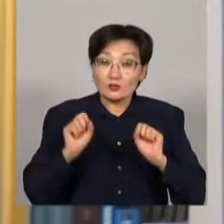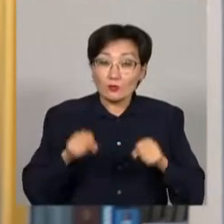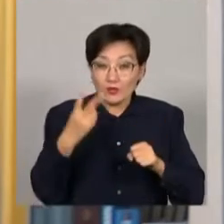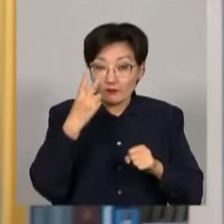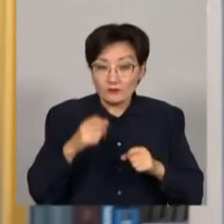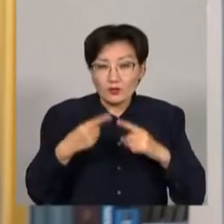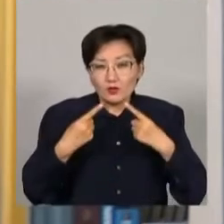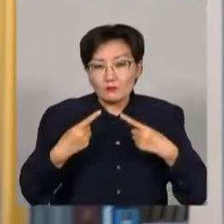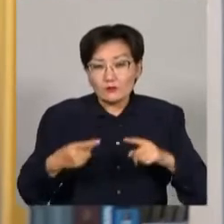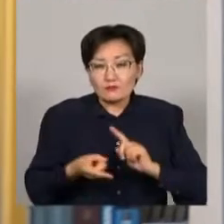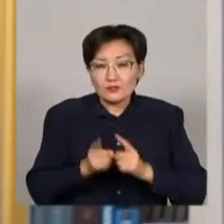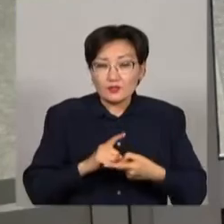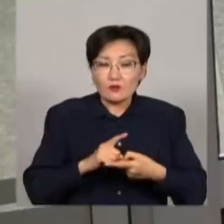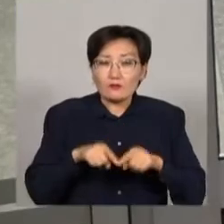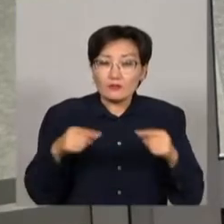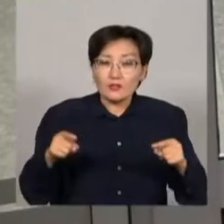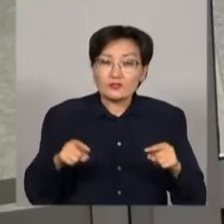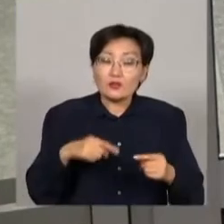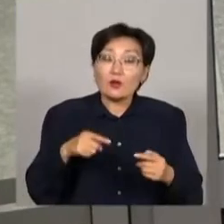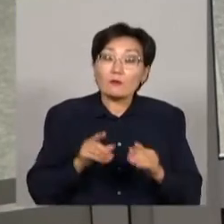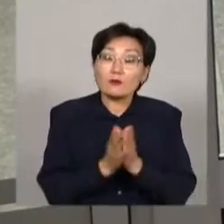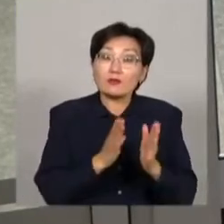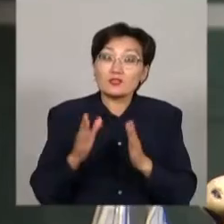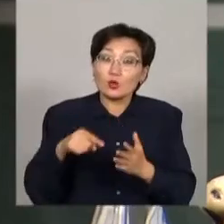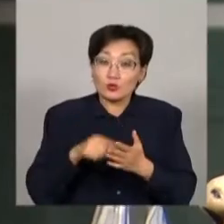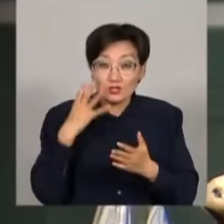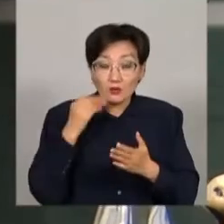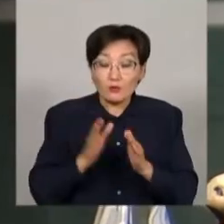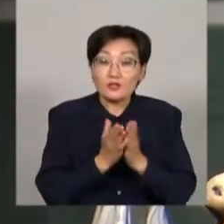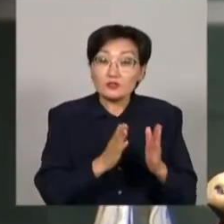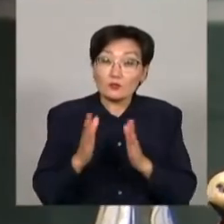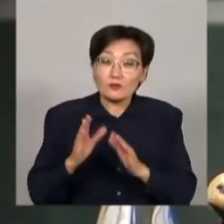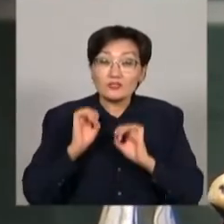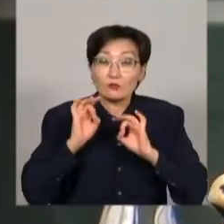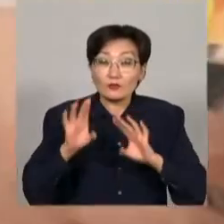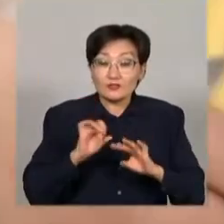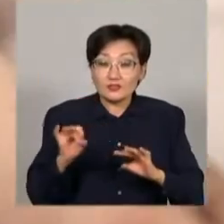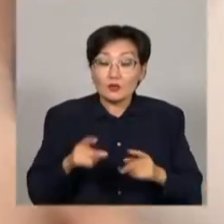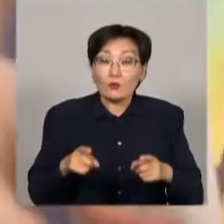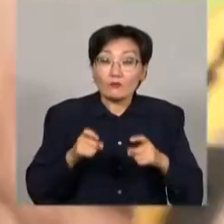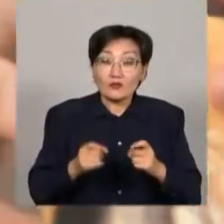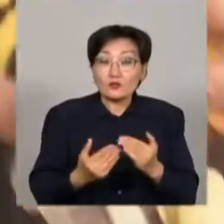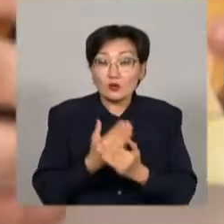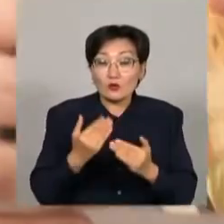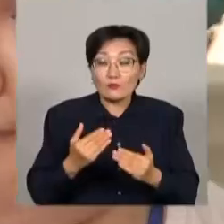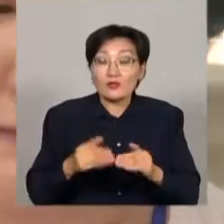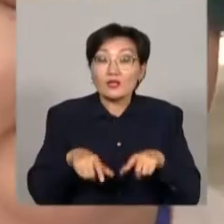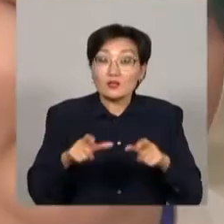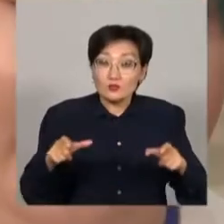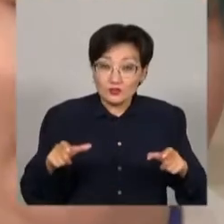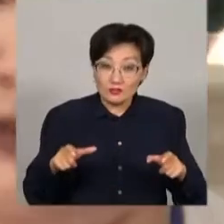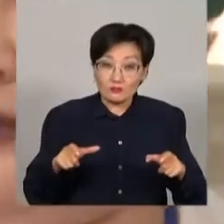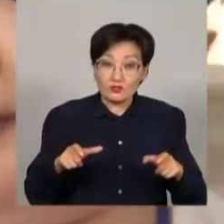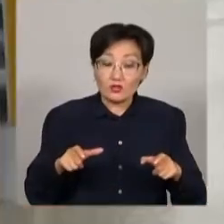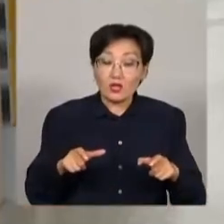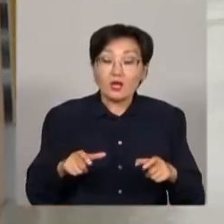адаптировать в разные библиотеки города Алматы. Благодаря таким инициативам библиотеки популяризируются и привлекают новую аудиторию, считают участники.